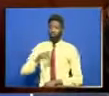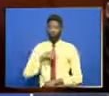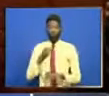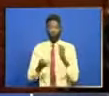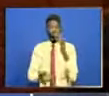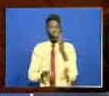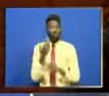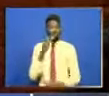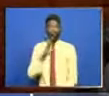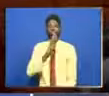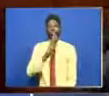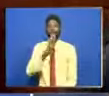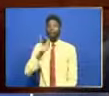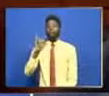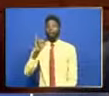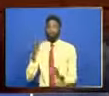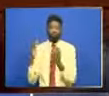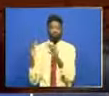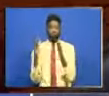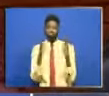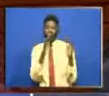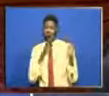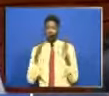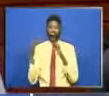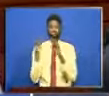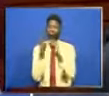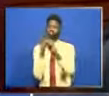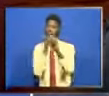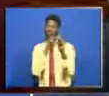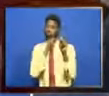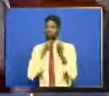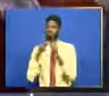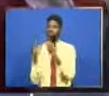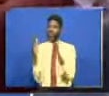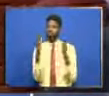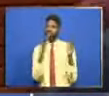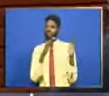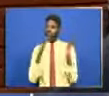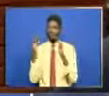BBI, na leo BBI tumelaunch leo.